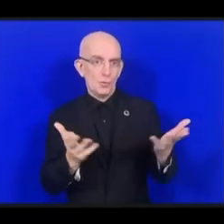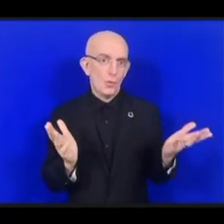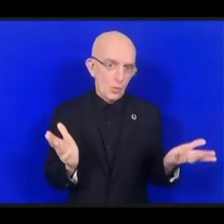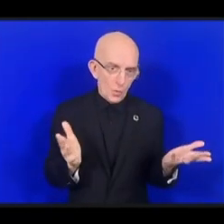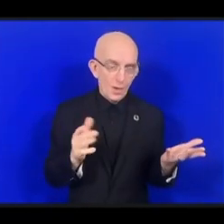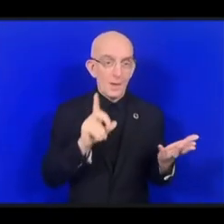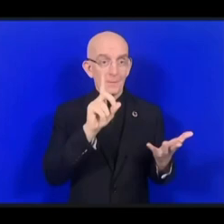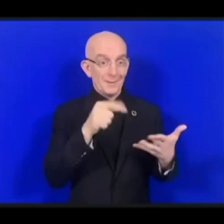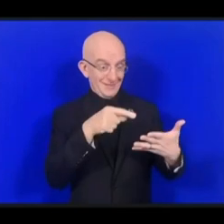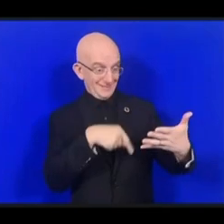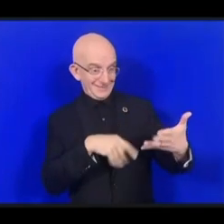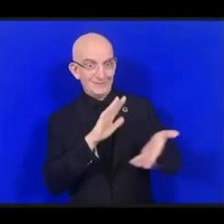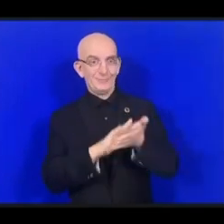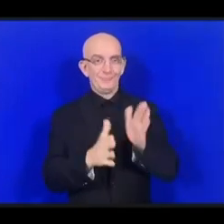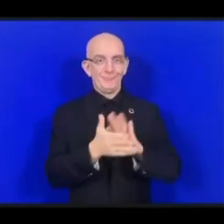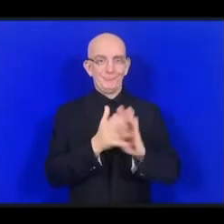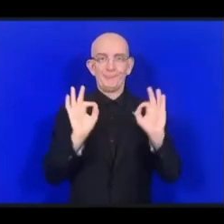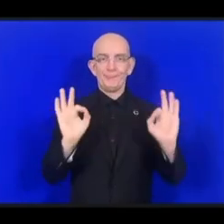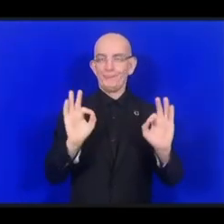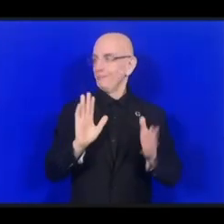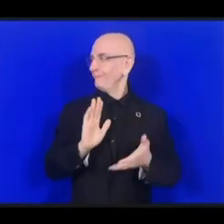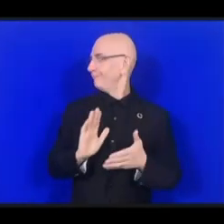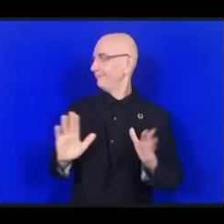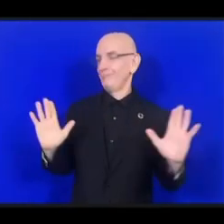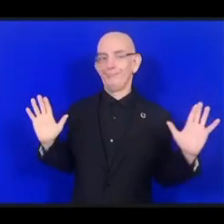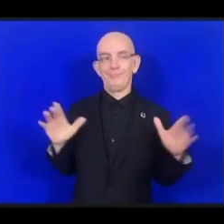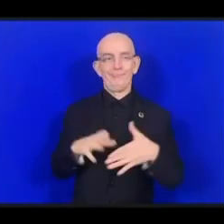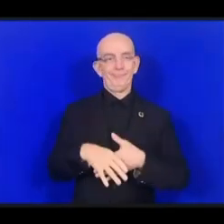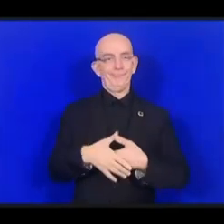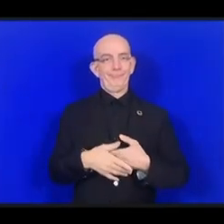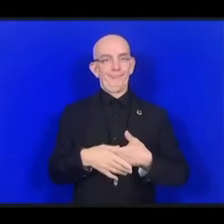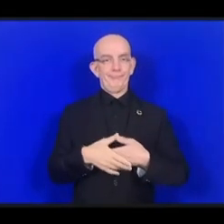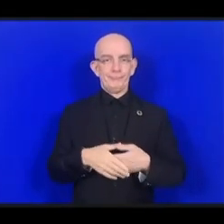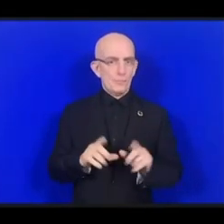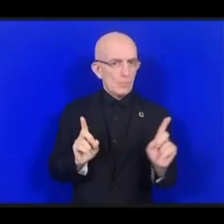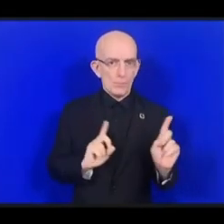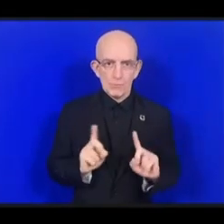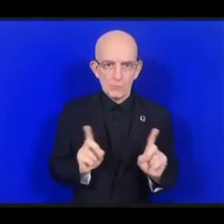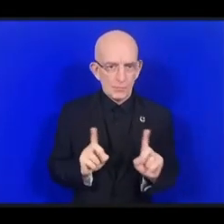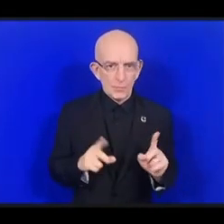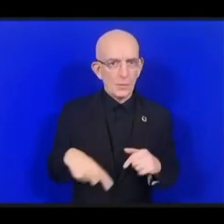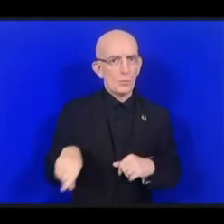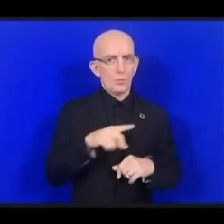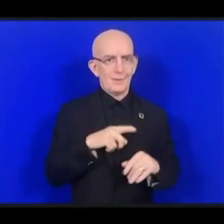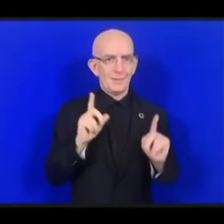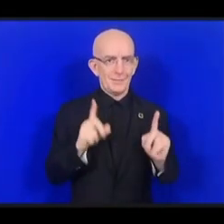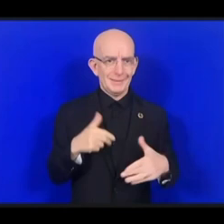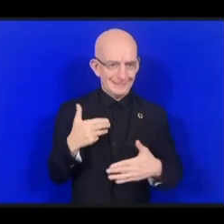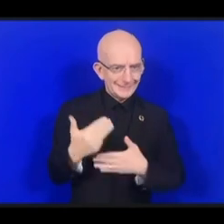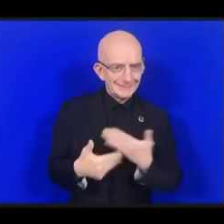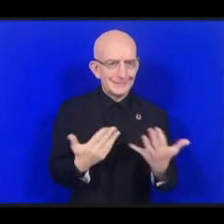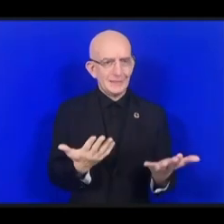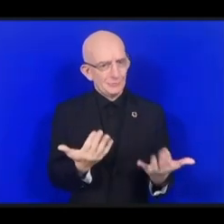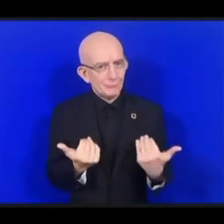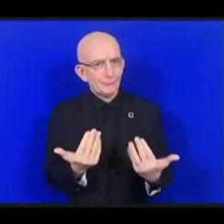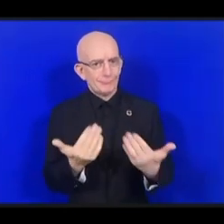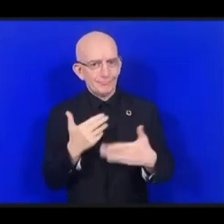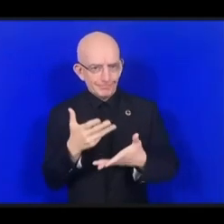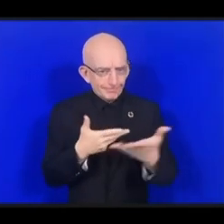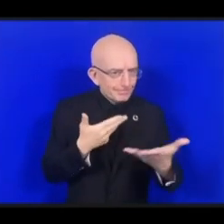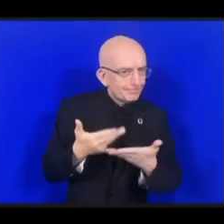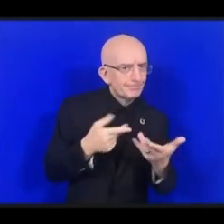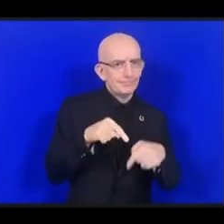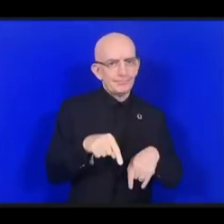なメッセージさらには前向きな考え方や行動や政策が浮かびあっているそれこそが重要なこと